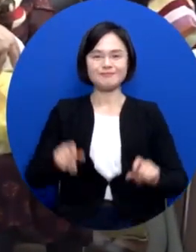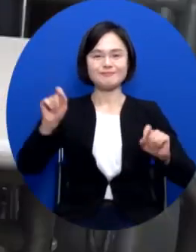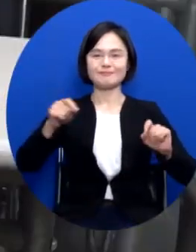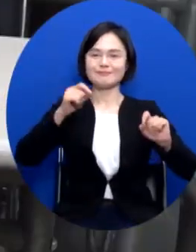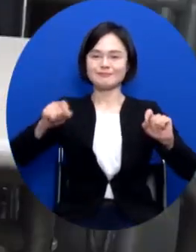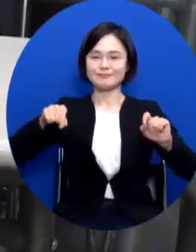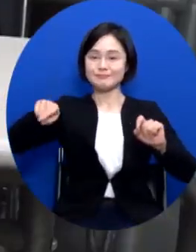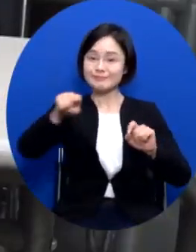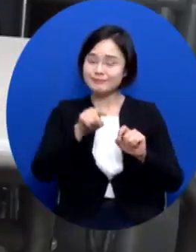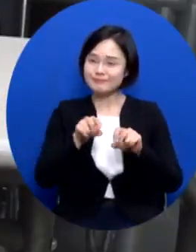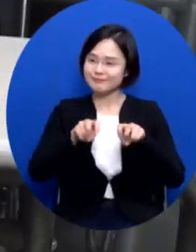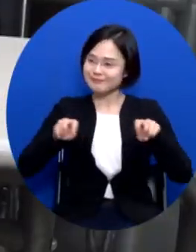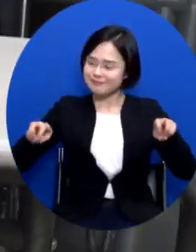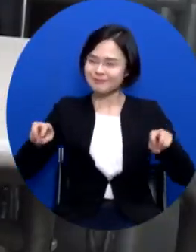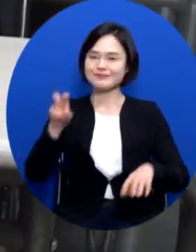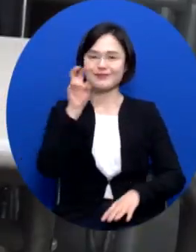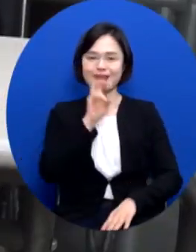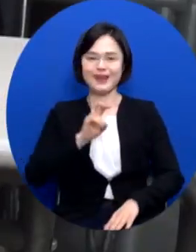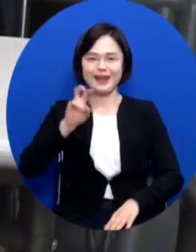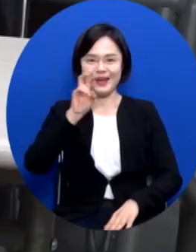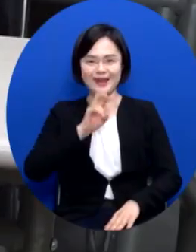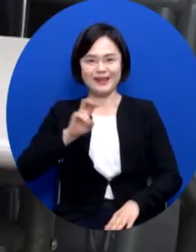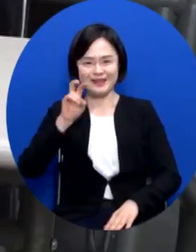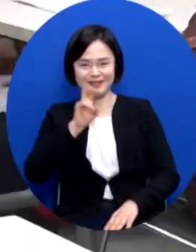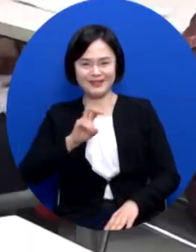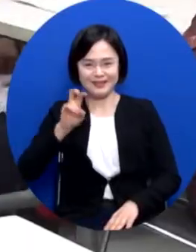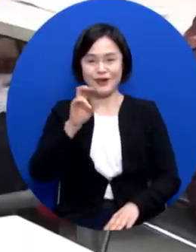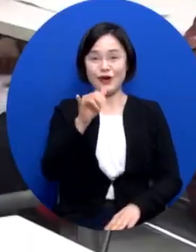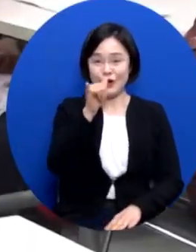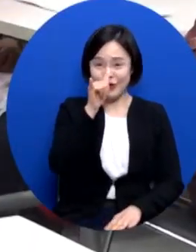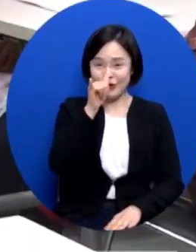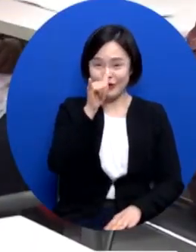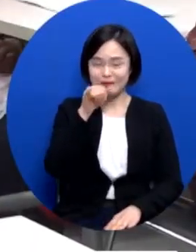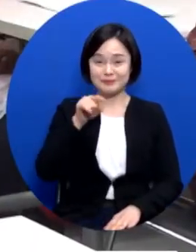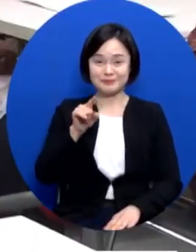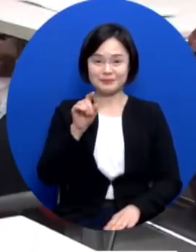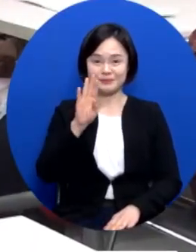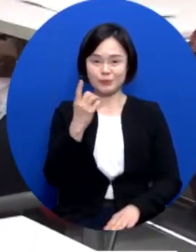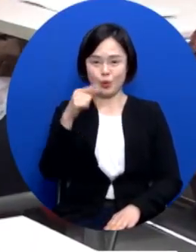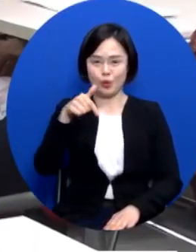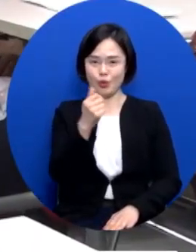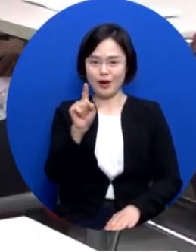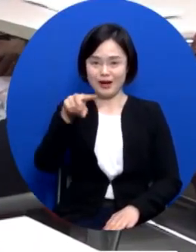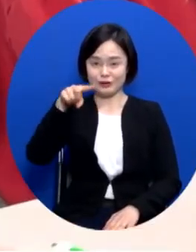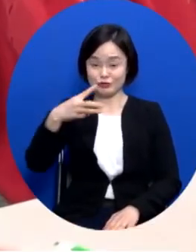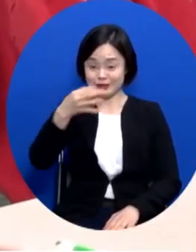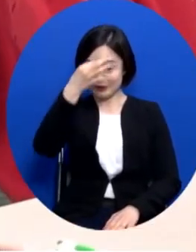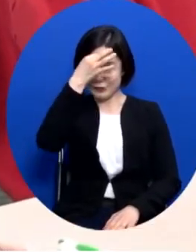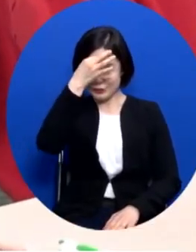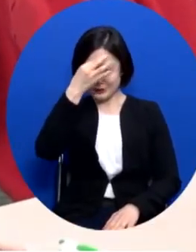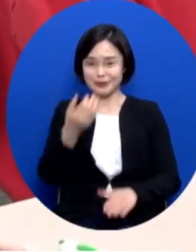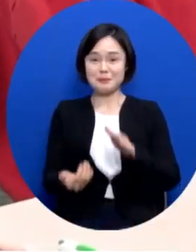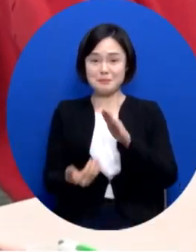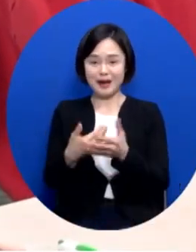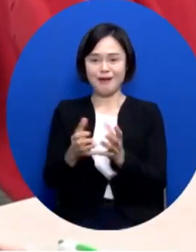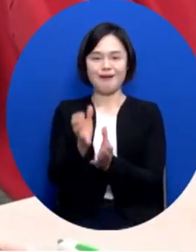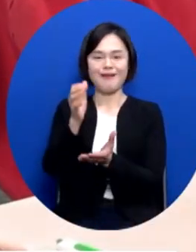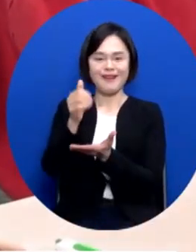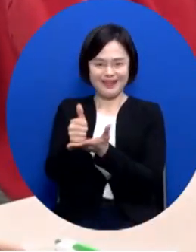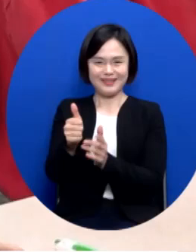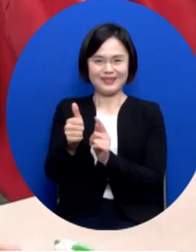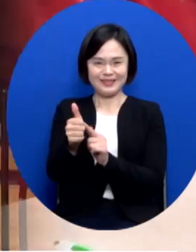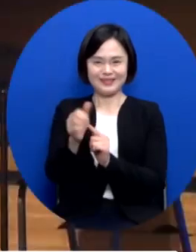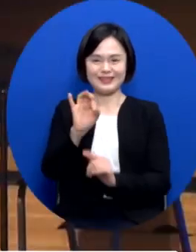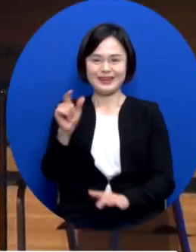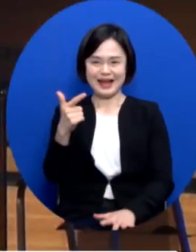사람들. 세계적인 복화술사 안재우 소장이 설립한 한국 복화술협회의 부활절 퍼레이드 연습